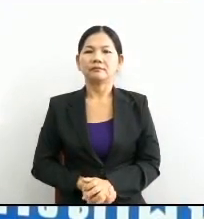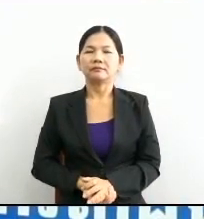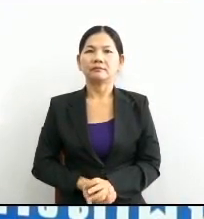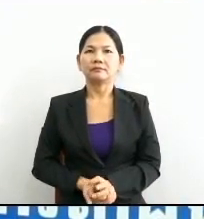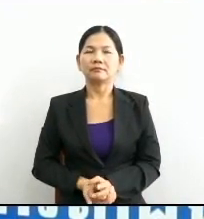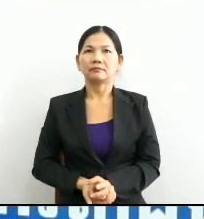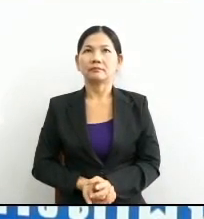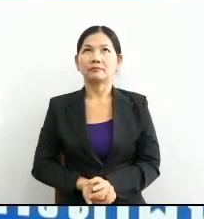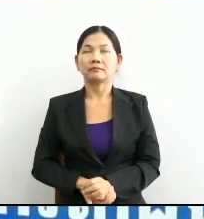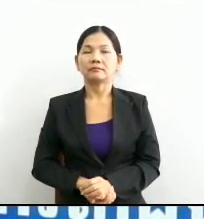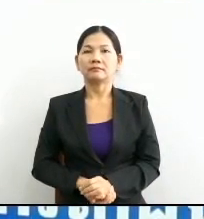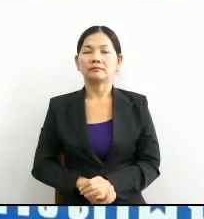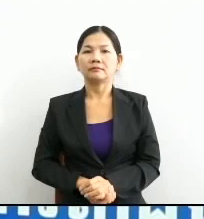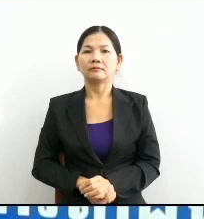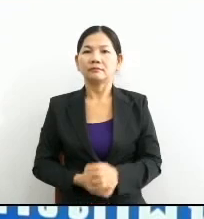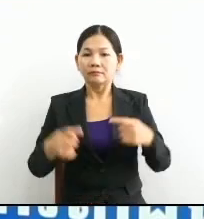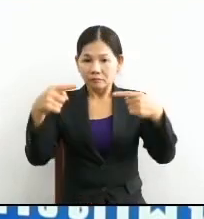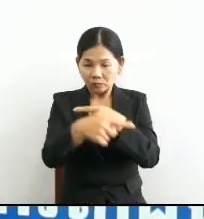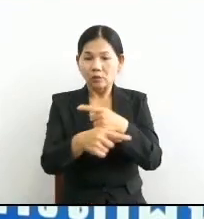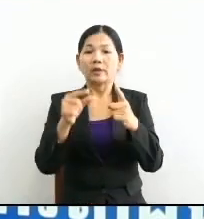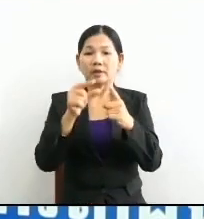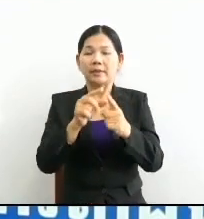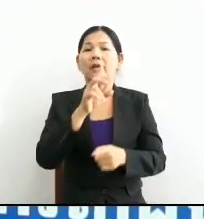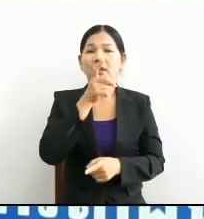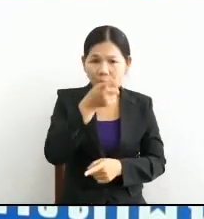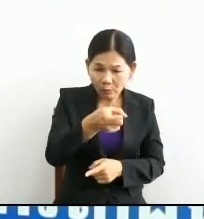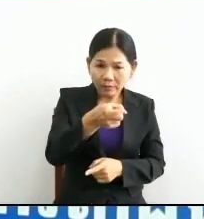sạp tôi đừng ấy ạ